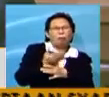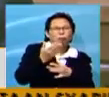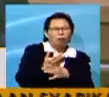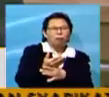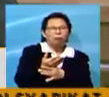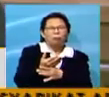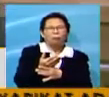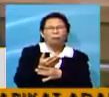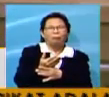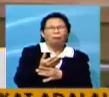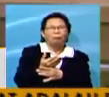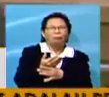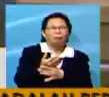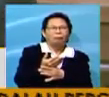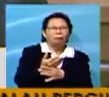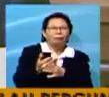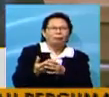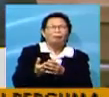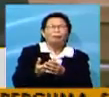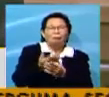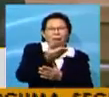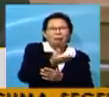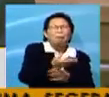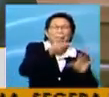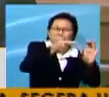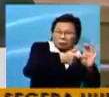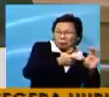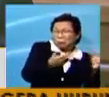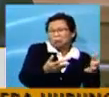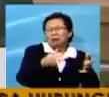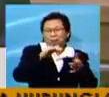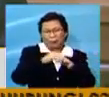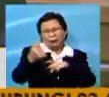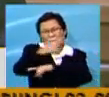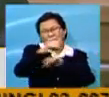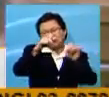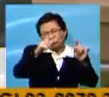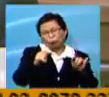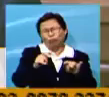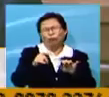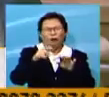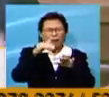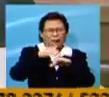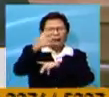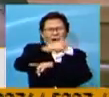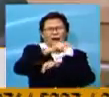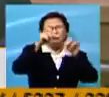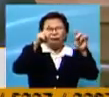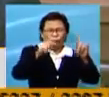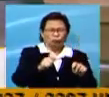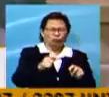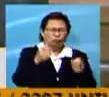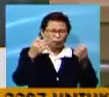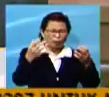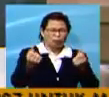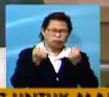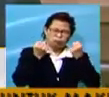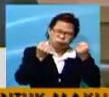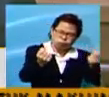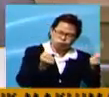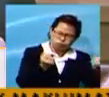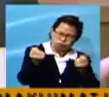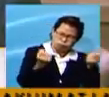bekalan. Maklum sajalah, ya, bila hari Sabtu ni kadang-kadang ramai transporters,